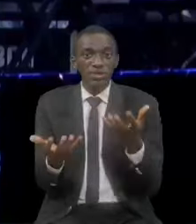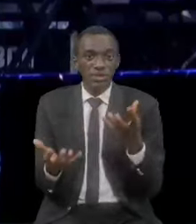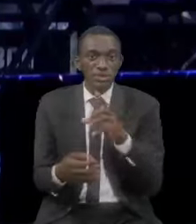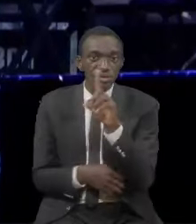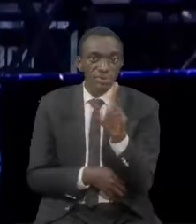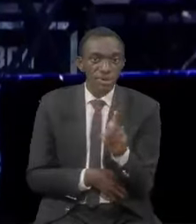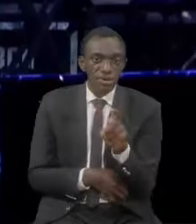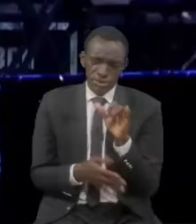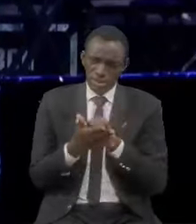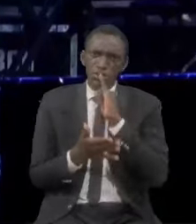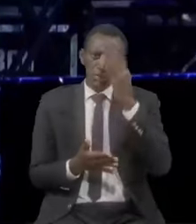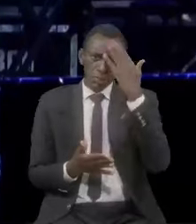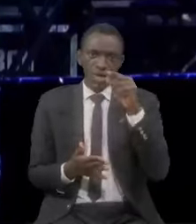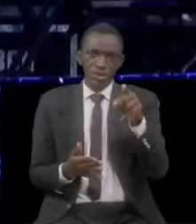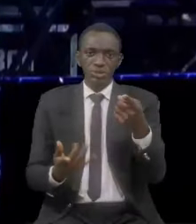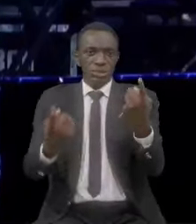C'est pourquoi vous êtes venu?